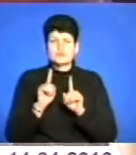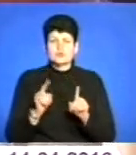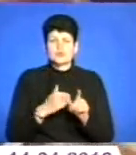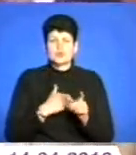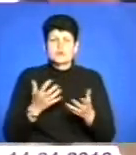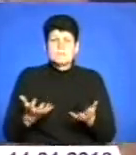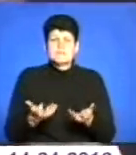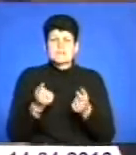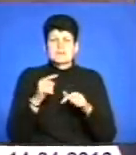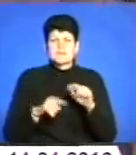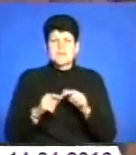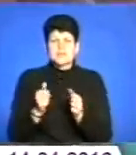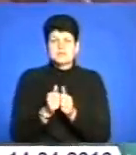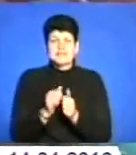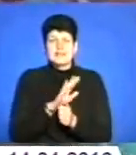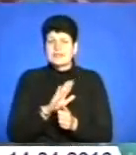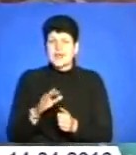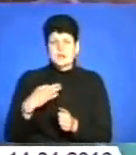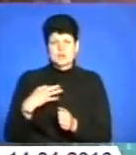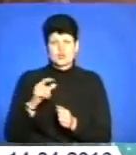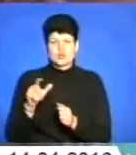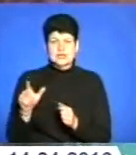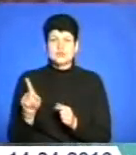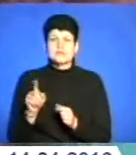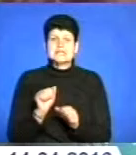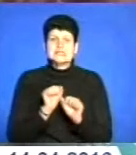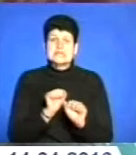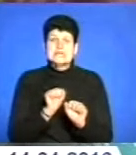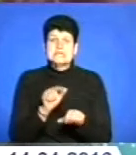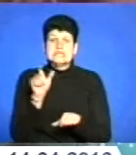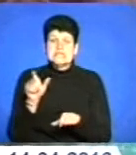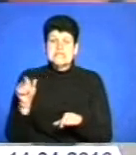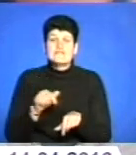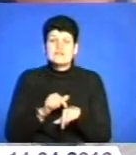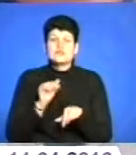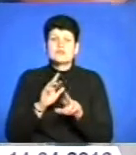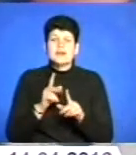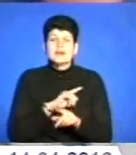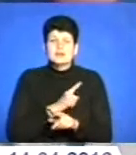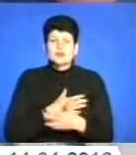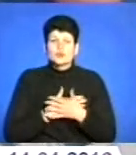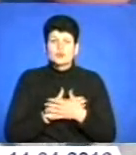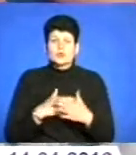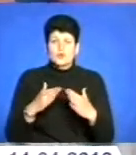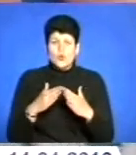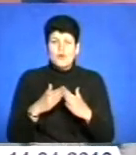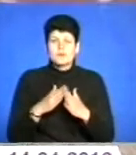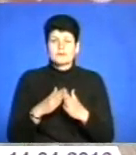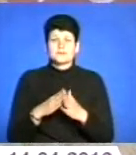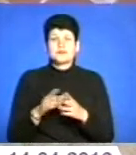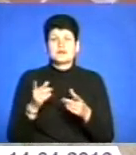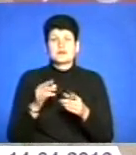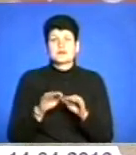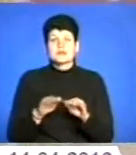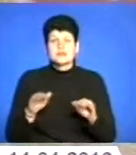підтримки рідних, близьких і небайдужих людей. Аби захисники відчули, як сильно їх люблять та чекають вдома, малеча виховного закладу «Берізка» разом з